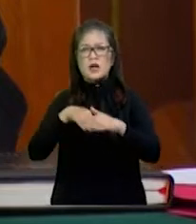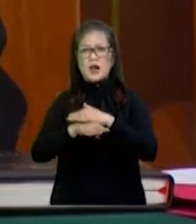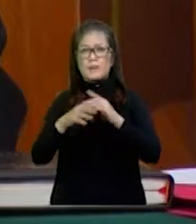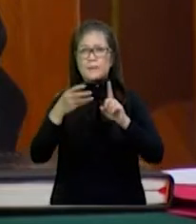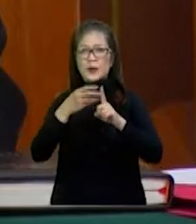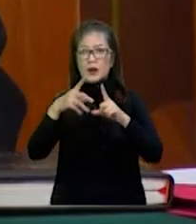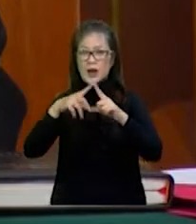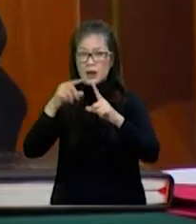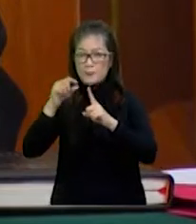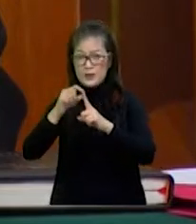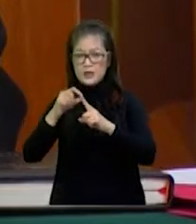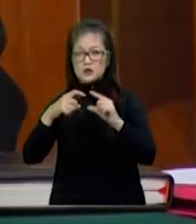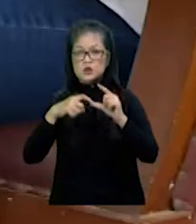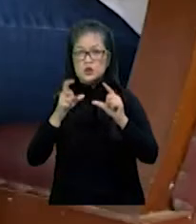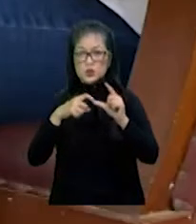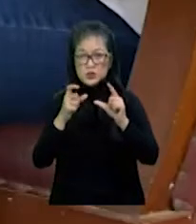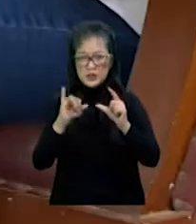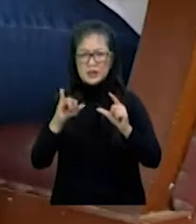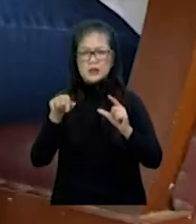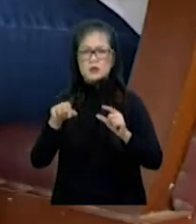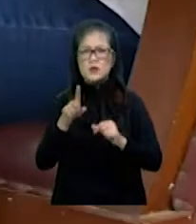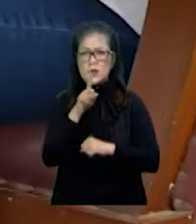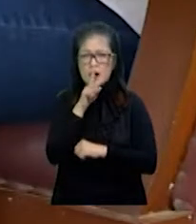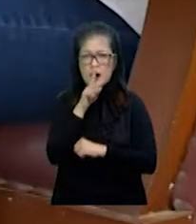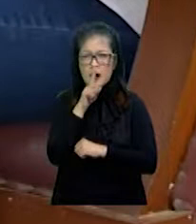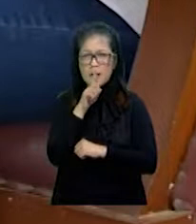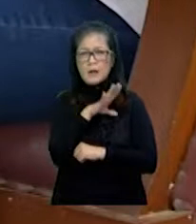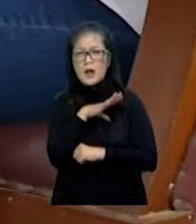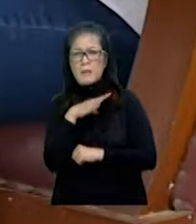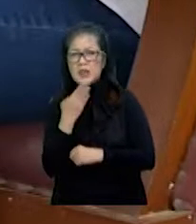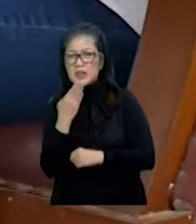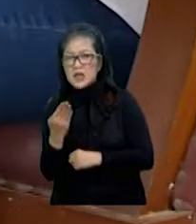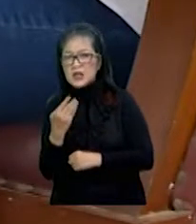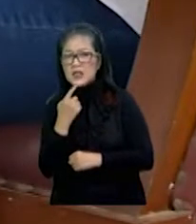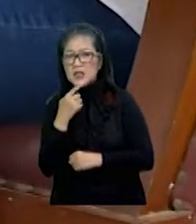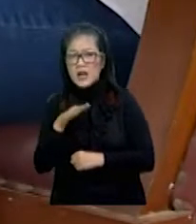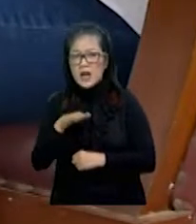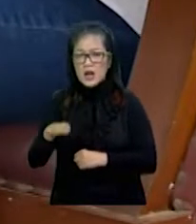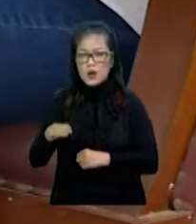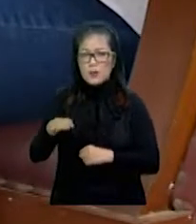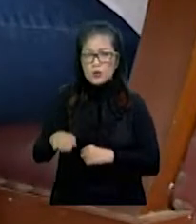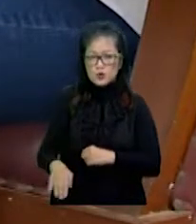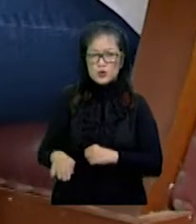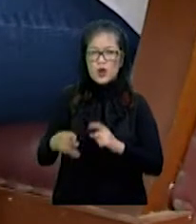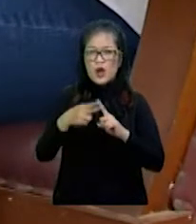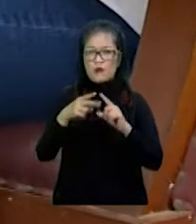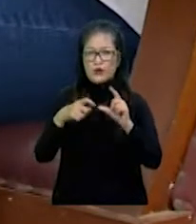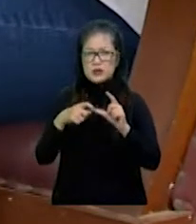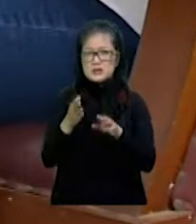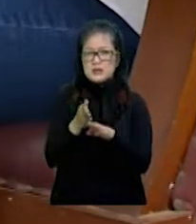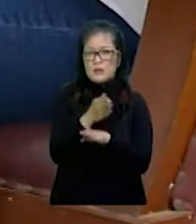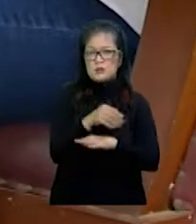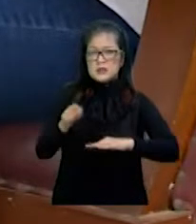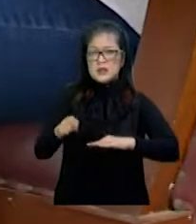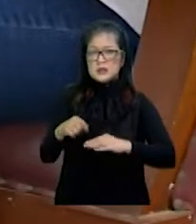Susi juga sempat terdiam cukup lama Saat ditanya terkait anak bungsu Ferdi sambo sebelumnya Jaksa juga dibuat gemas dengan